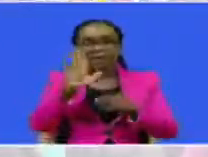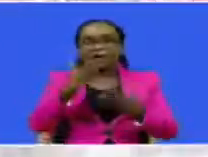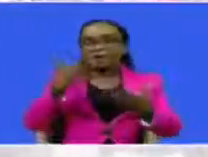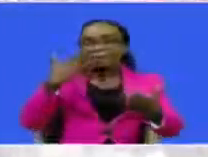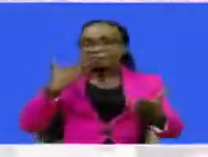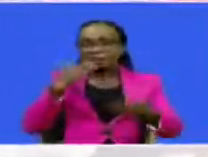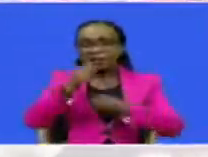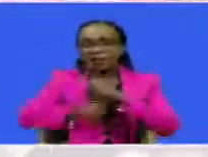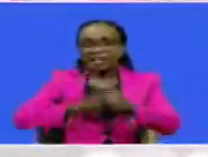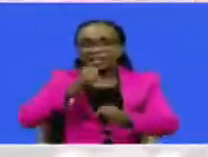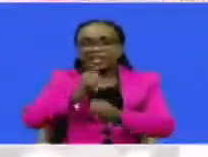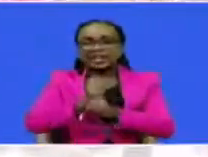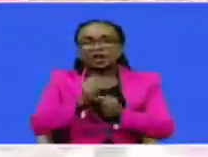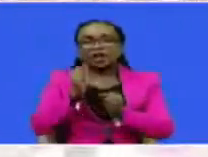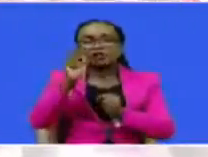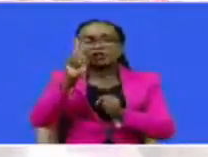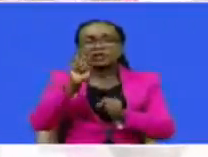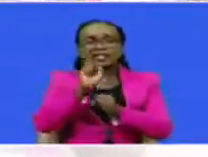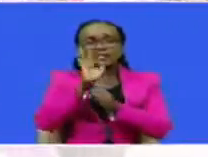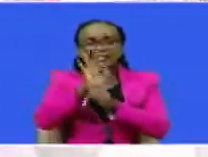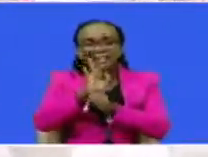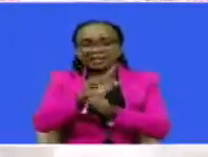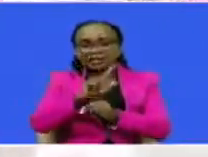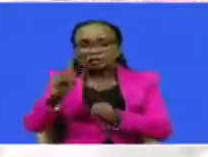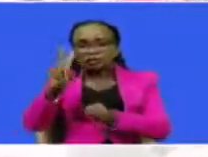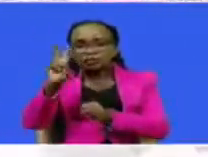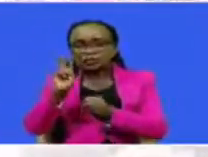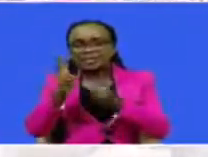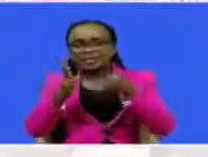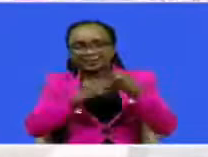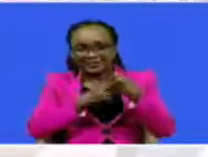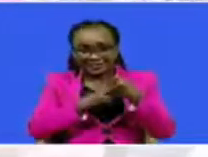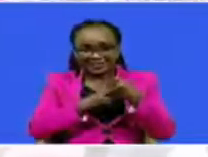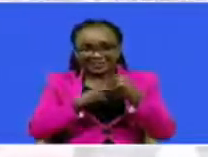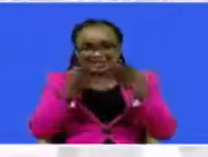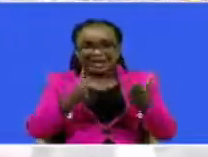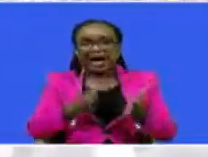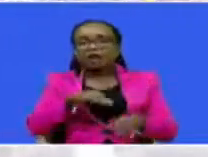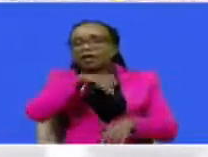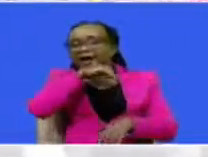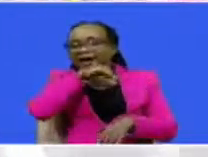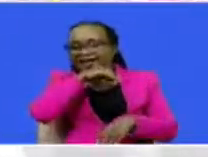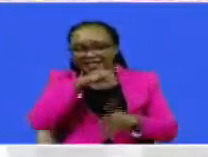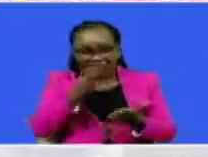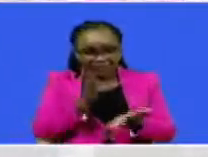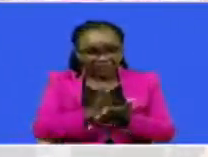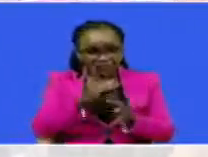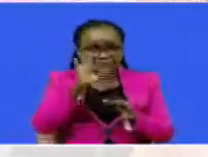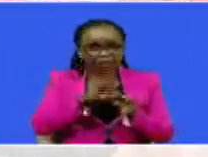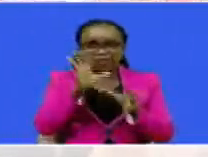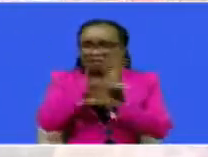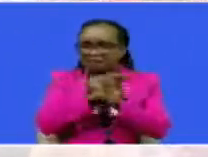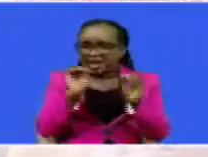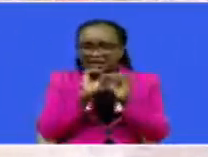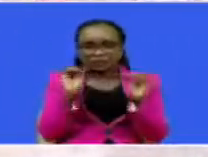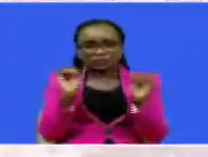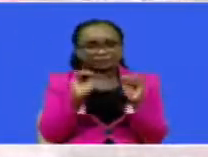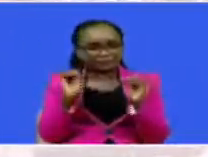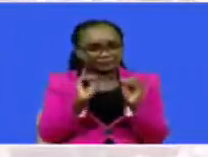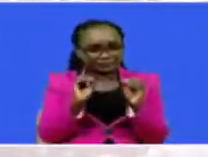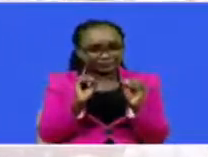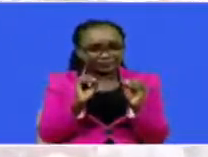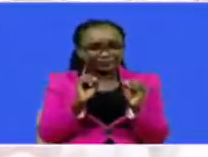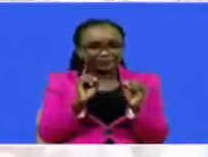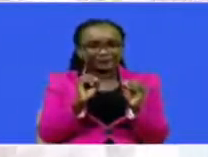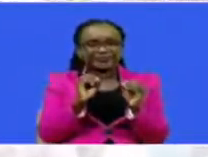awali ya mwaka wa 2013 na 2017 kwa Odinga hakufaa kuchaguliwa kama rais. Tunamwambia